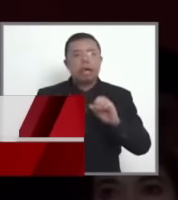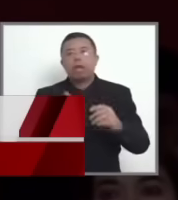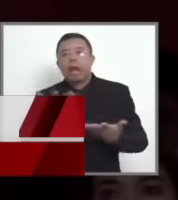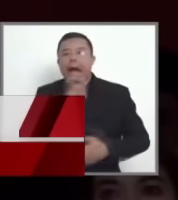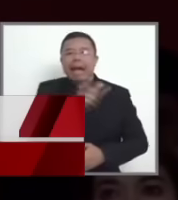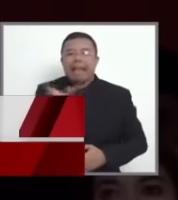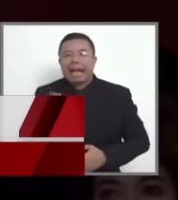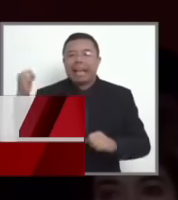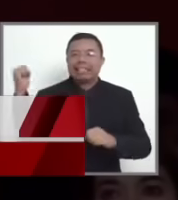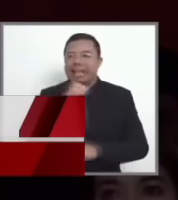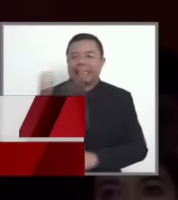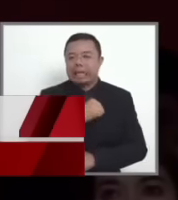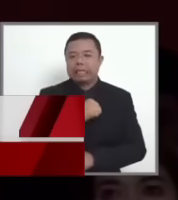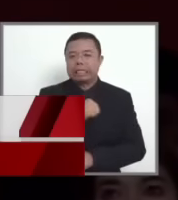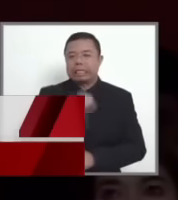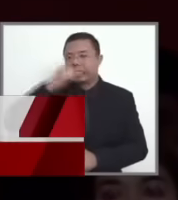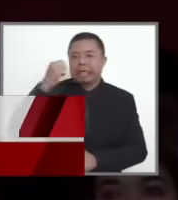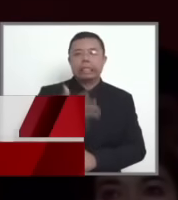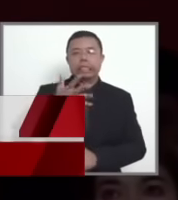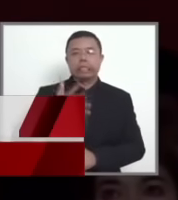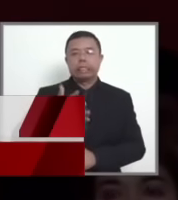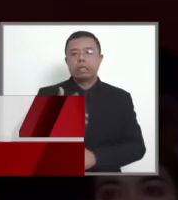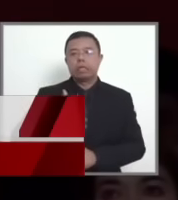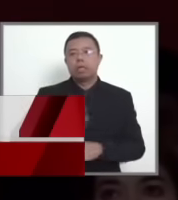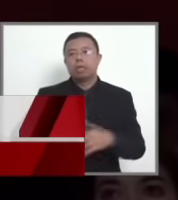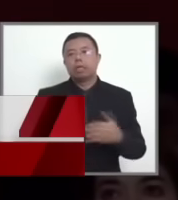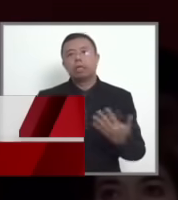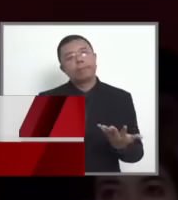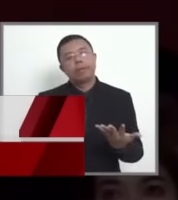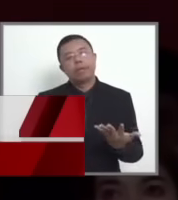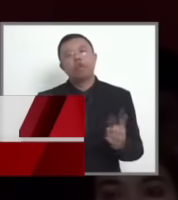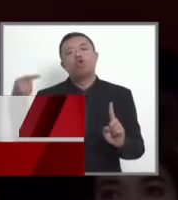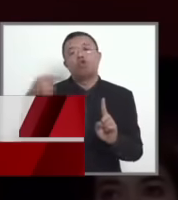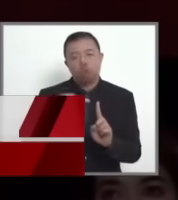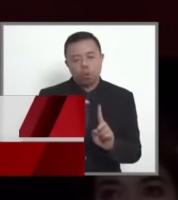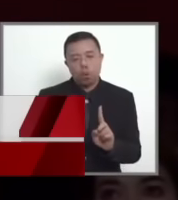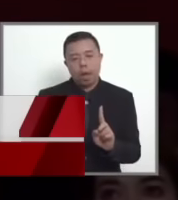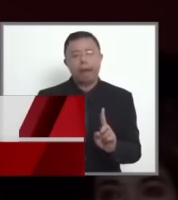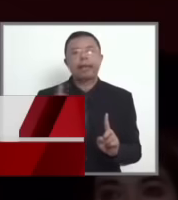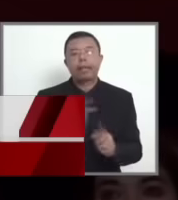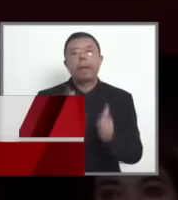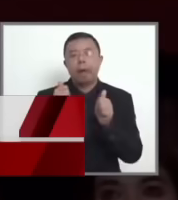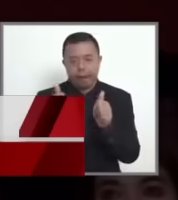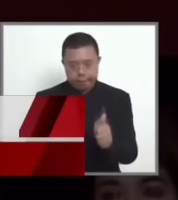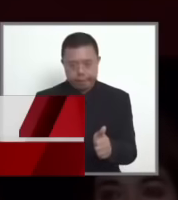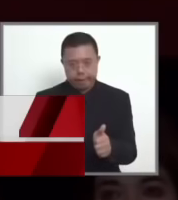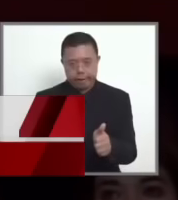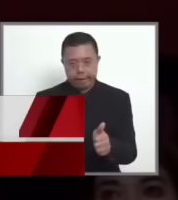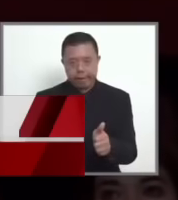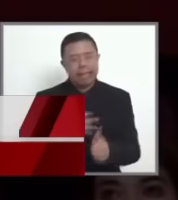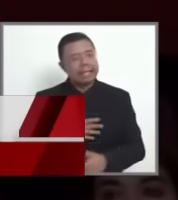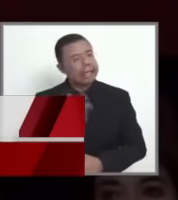kata-kata yang keras. Tetapi itikad kita baik, saya